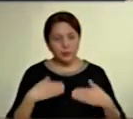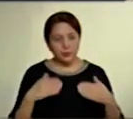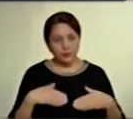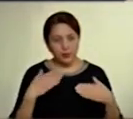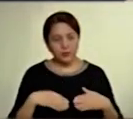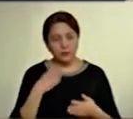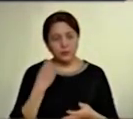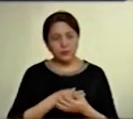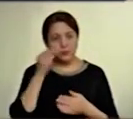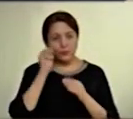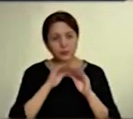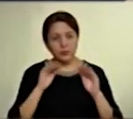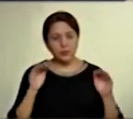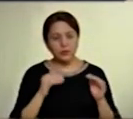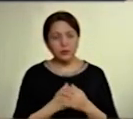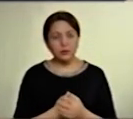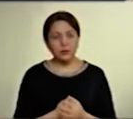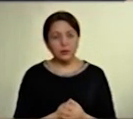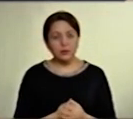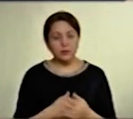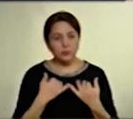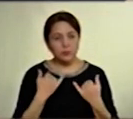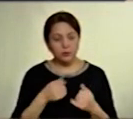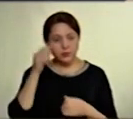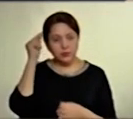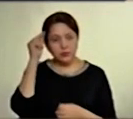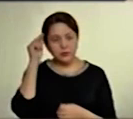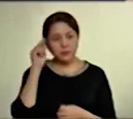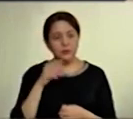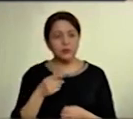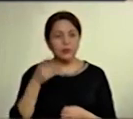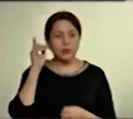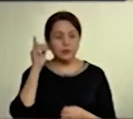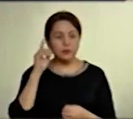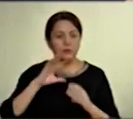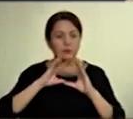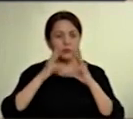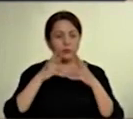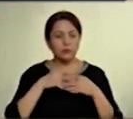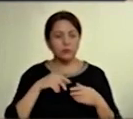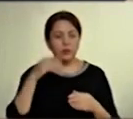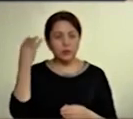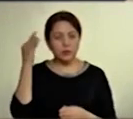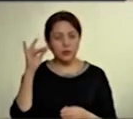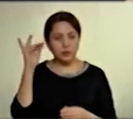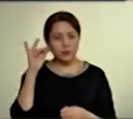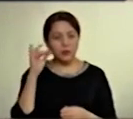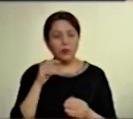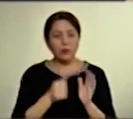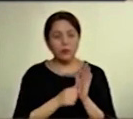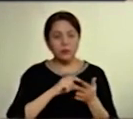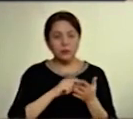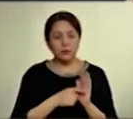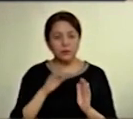Assalomu alaykum aziz o'quvchilar. Bugungi darsimiz qadimgi dunyo tarixi 6-sinf va darslarimizda